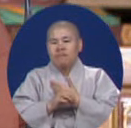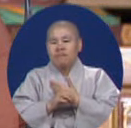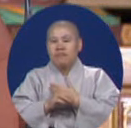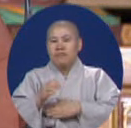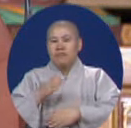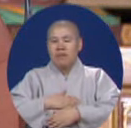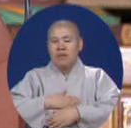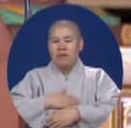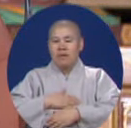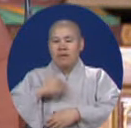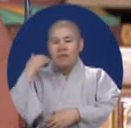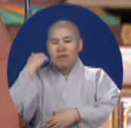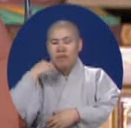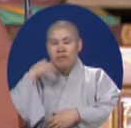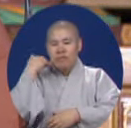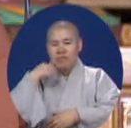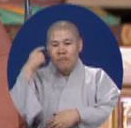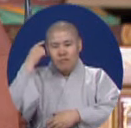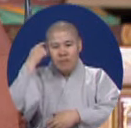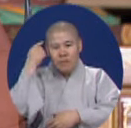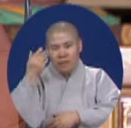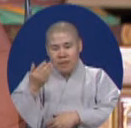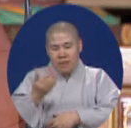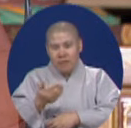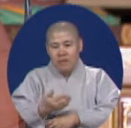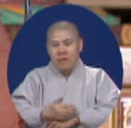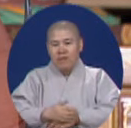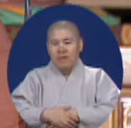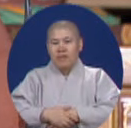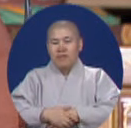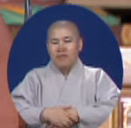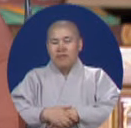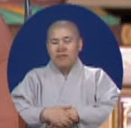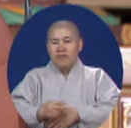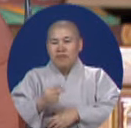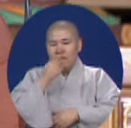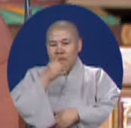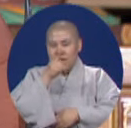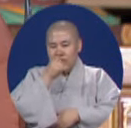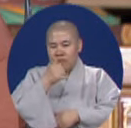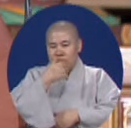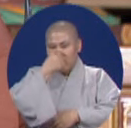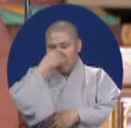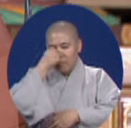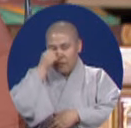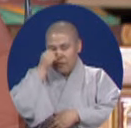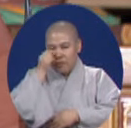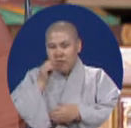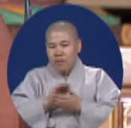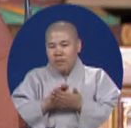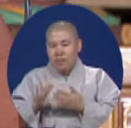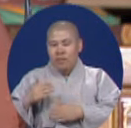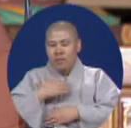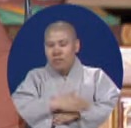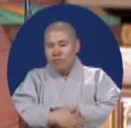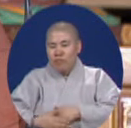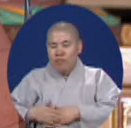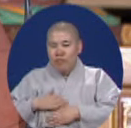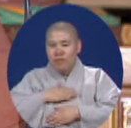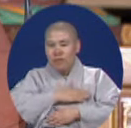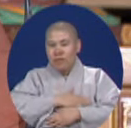내가 누군가. 그러면 중생이 모자란다는 게 그겁니다. 이 몸뚱이를 나라고